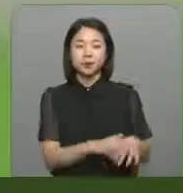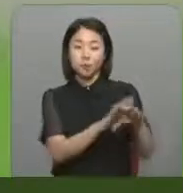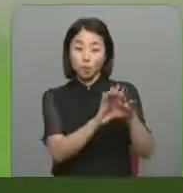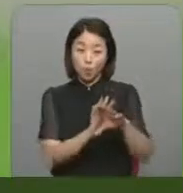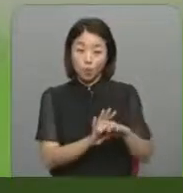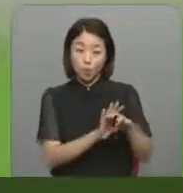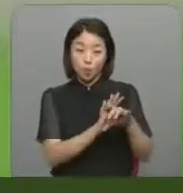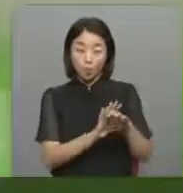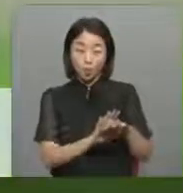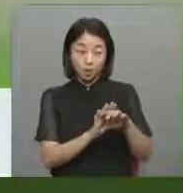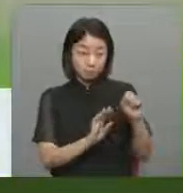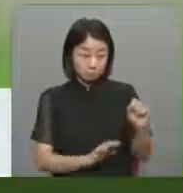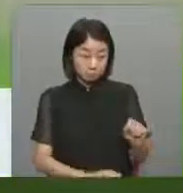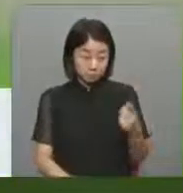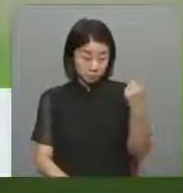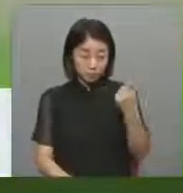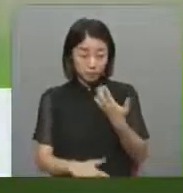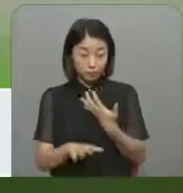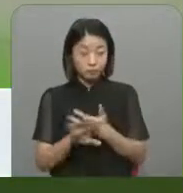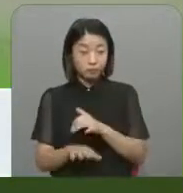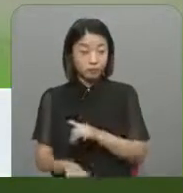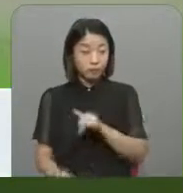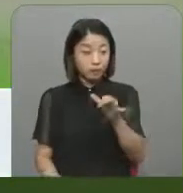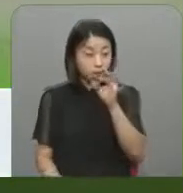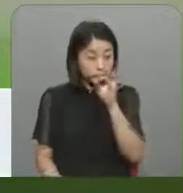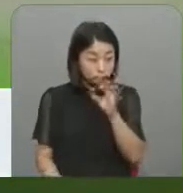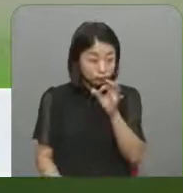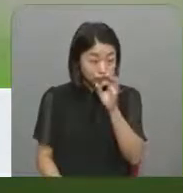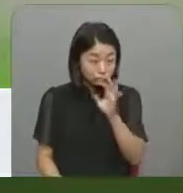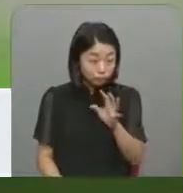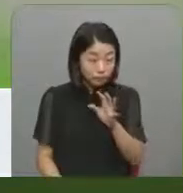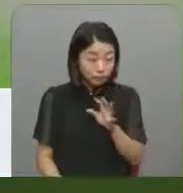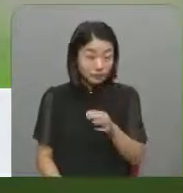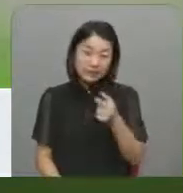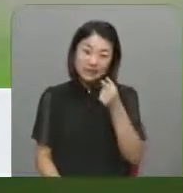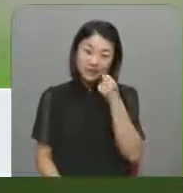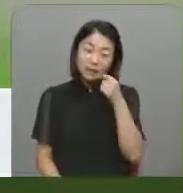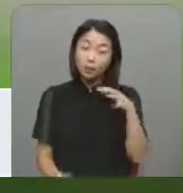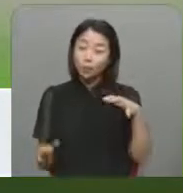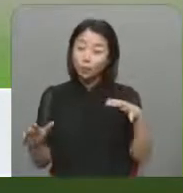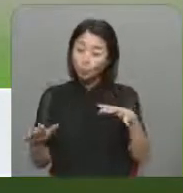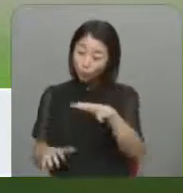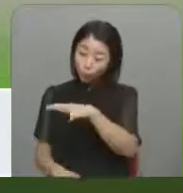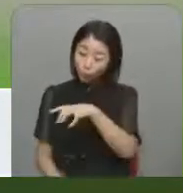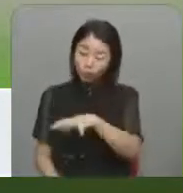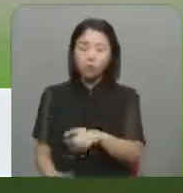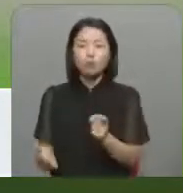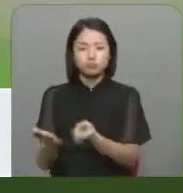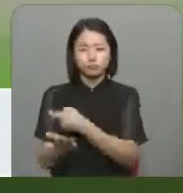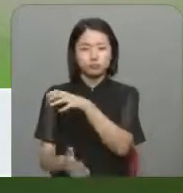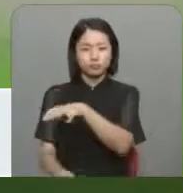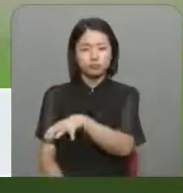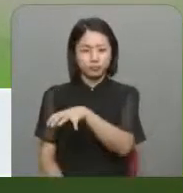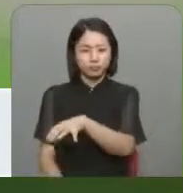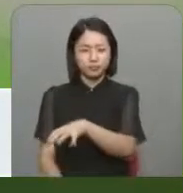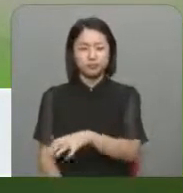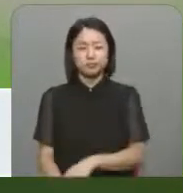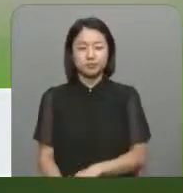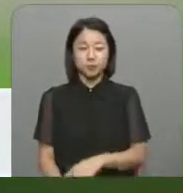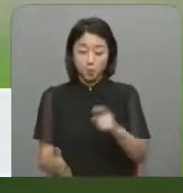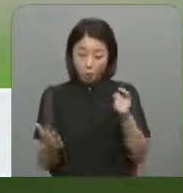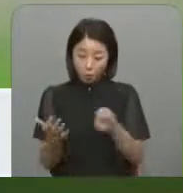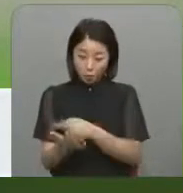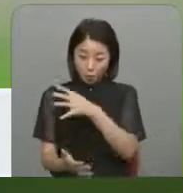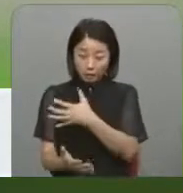코로나19 이후 해외여행이 불가능해지면서 더욱 호황을 누리는 곳 중 하나가 국내 골프장들입니다. 이 때문에